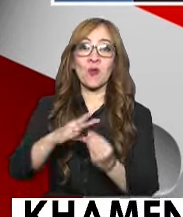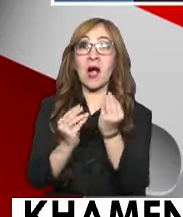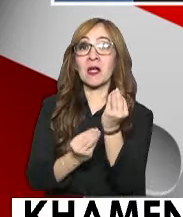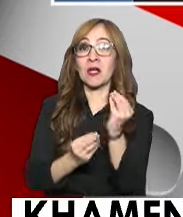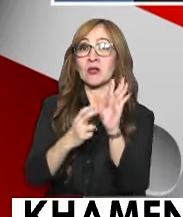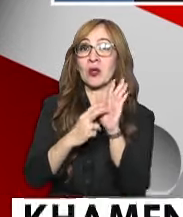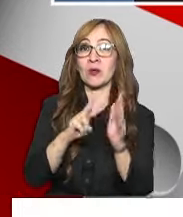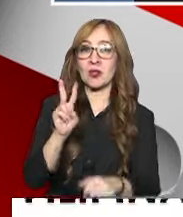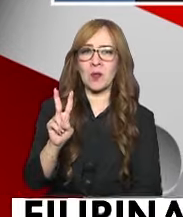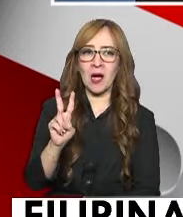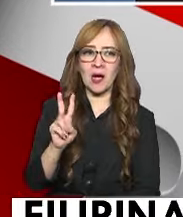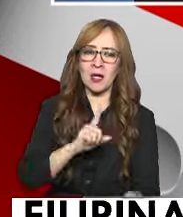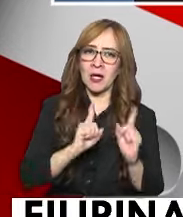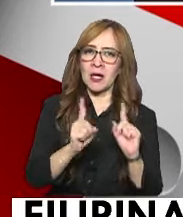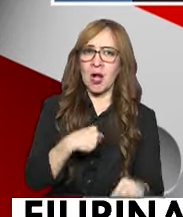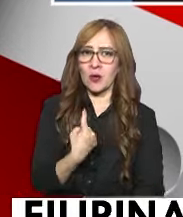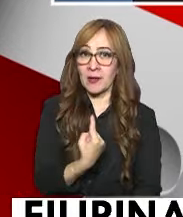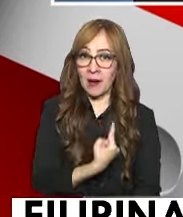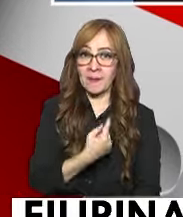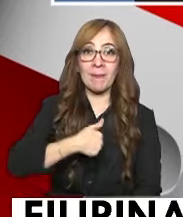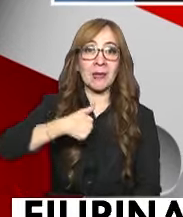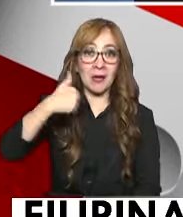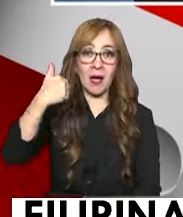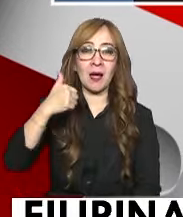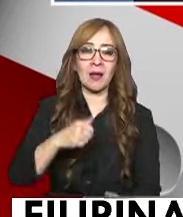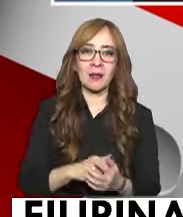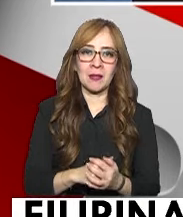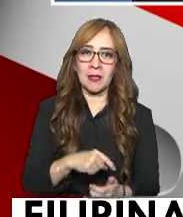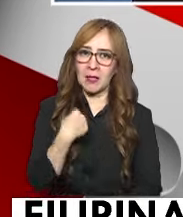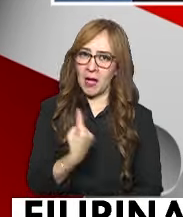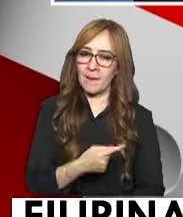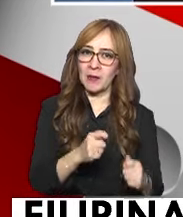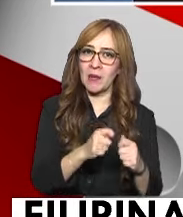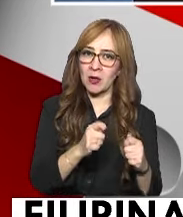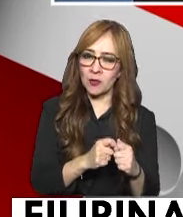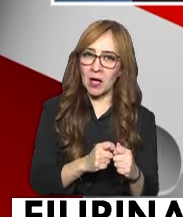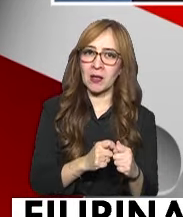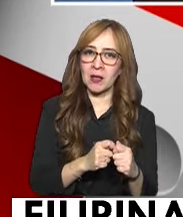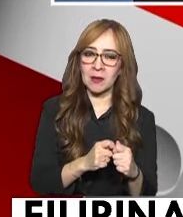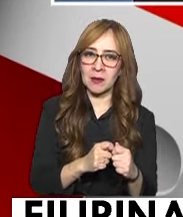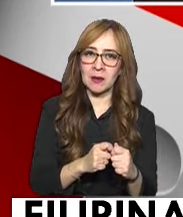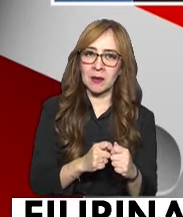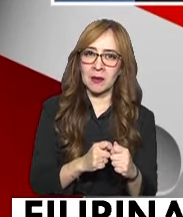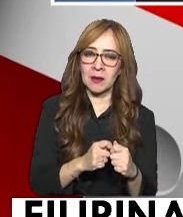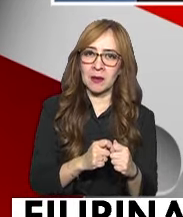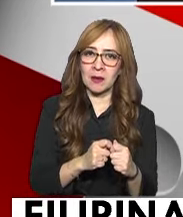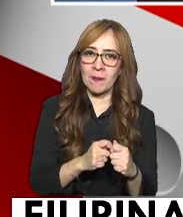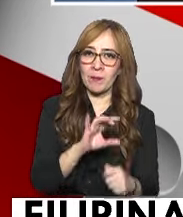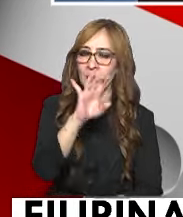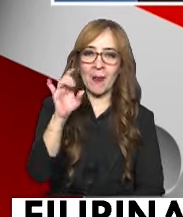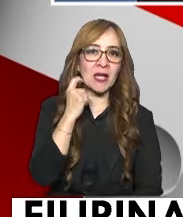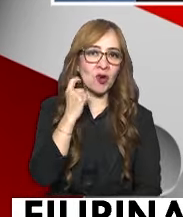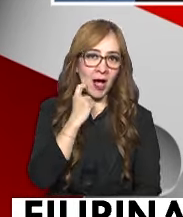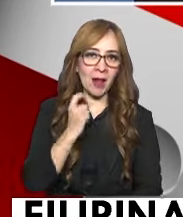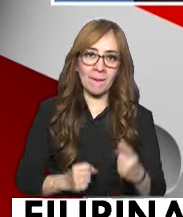Kalau kami naik kami melakukan dengan adanya beberapa hal